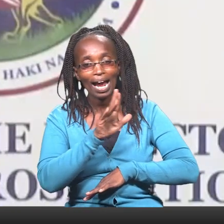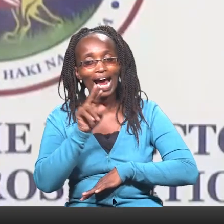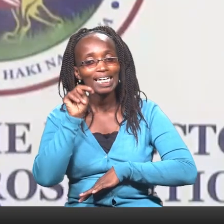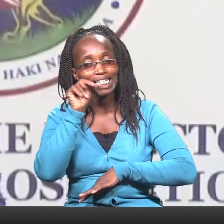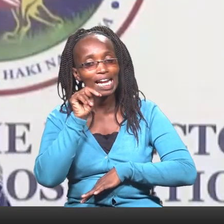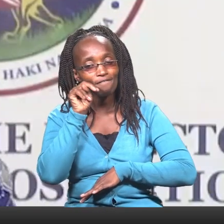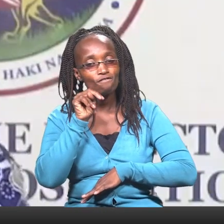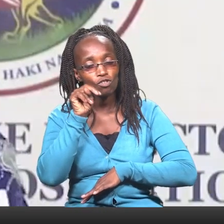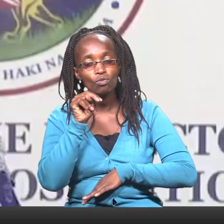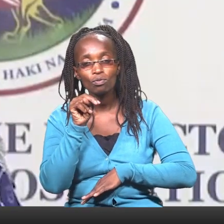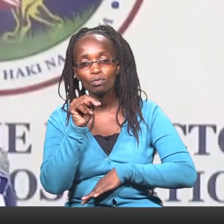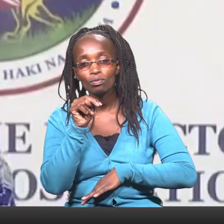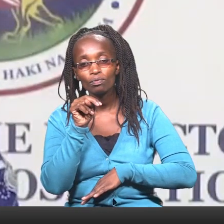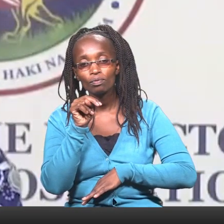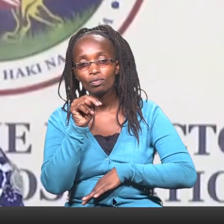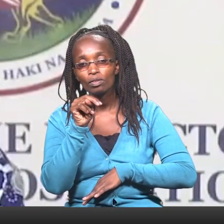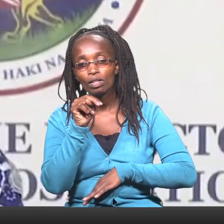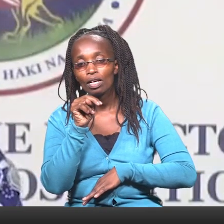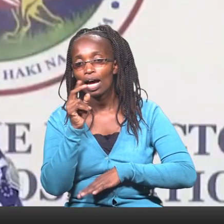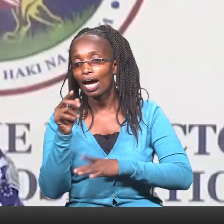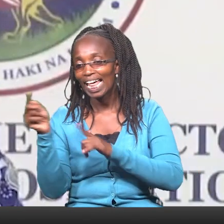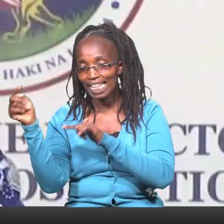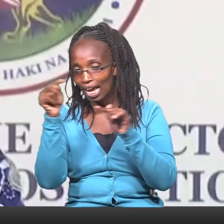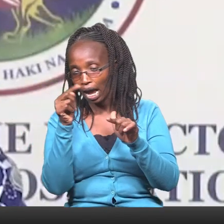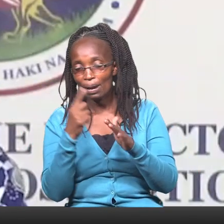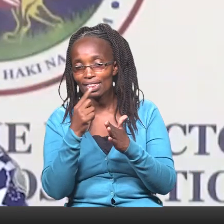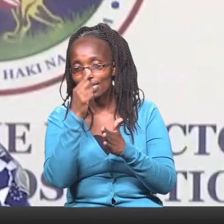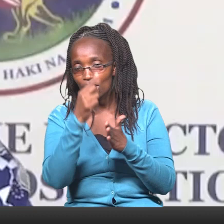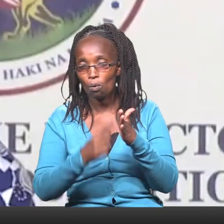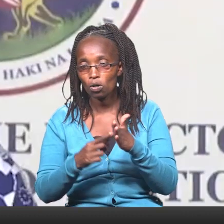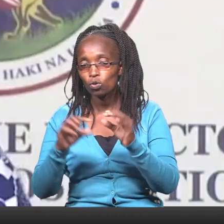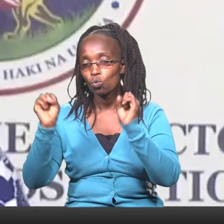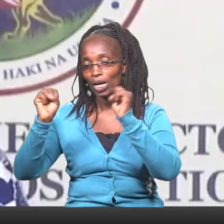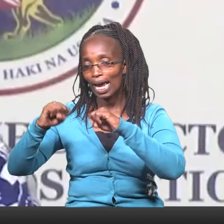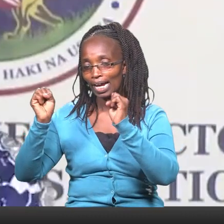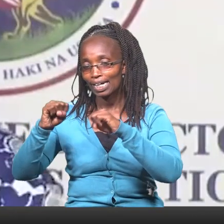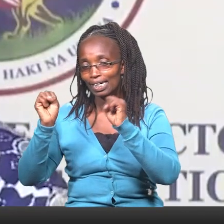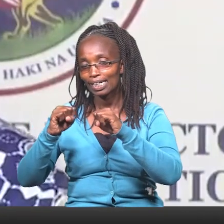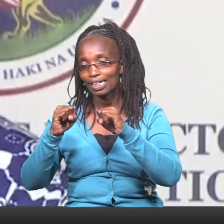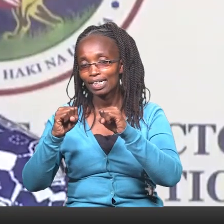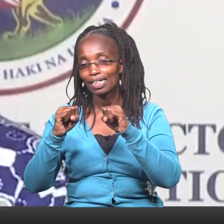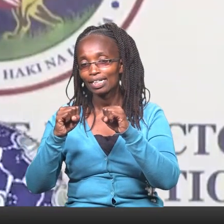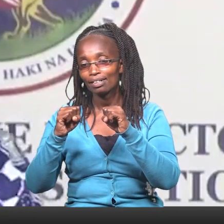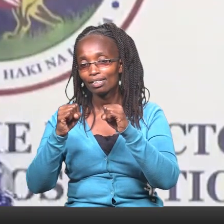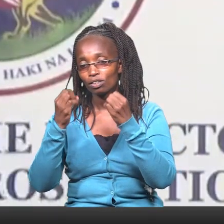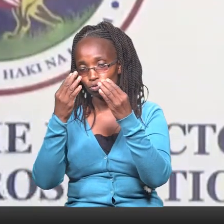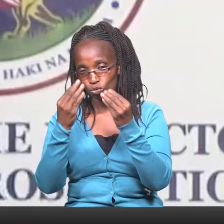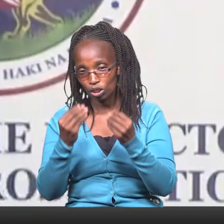na niece wake, mjomba na mtoto ya ndugu yake. Na wanatuambia ati tukubaliane nini